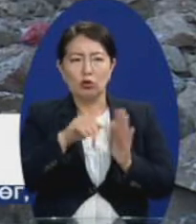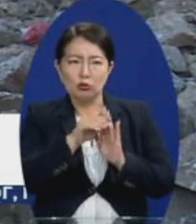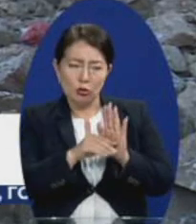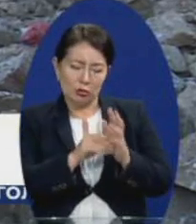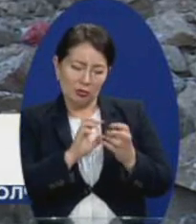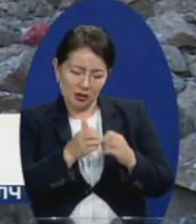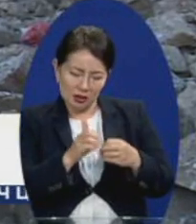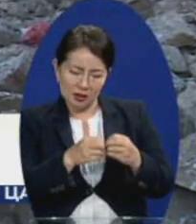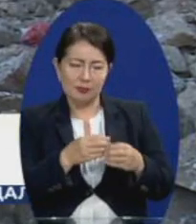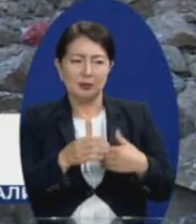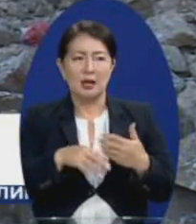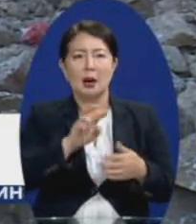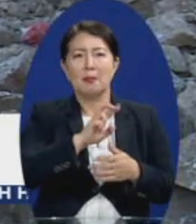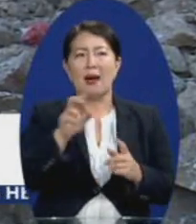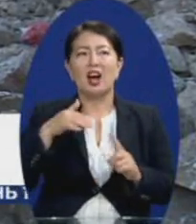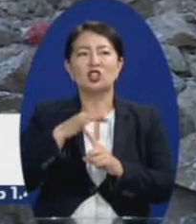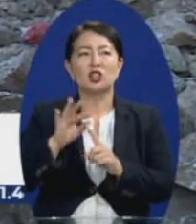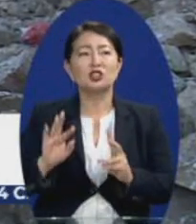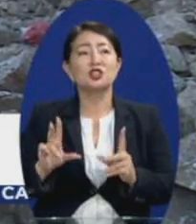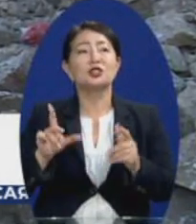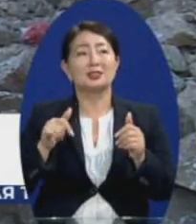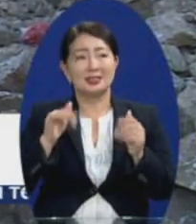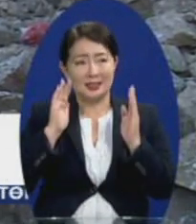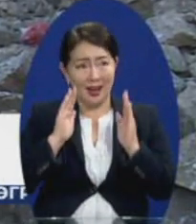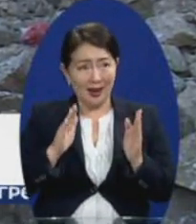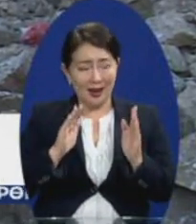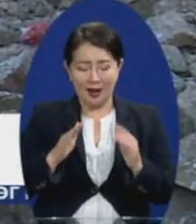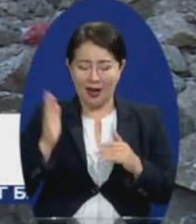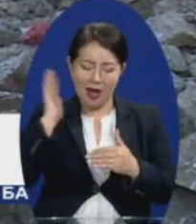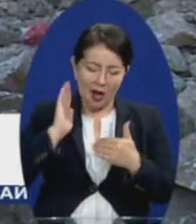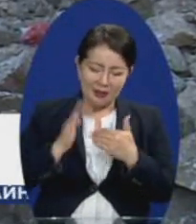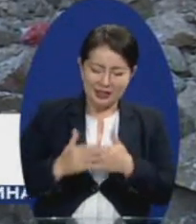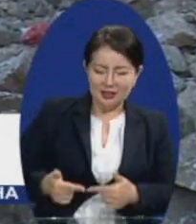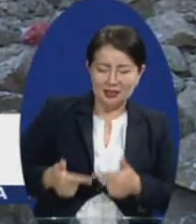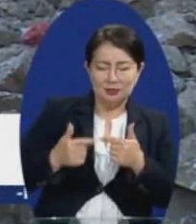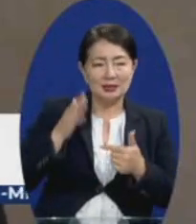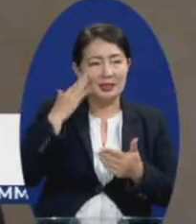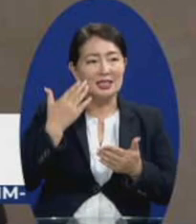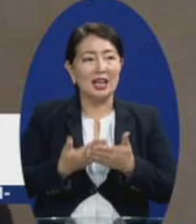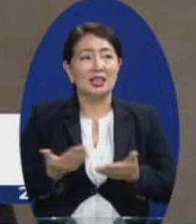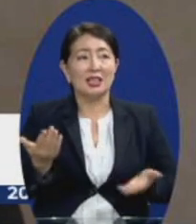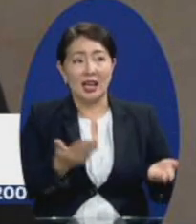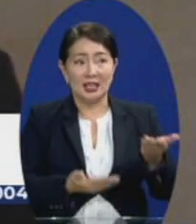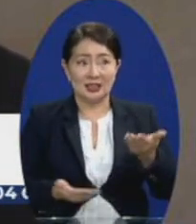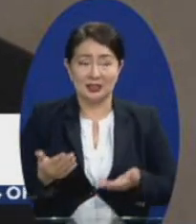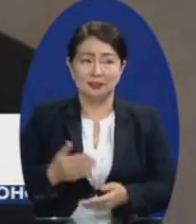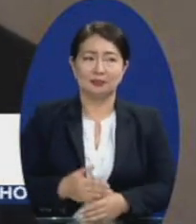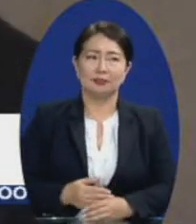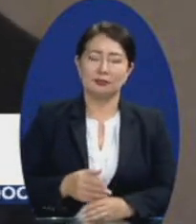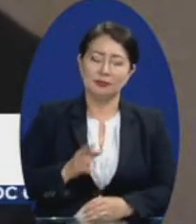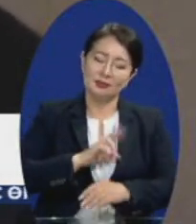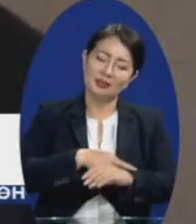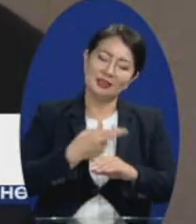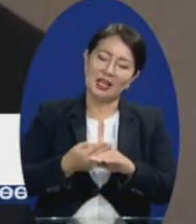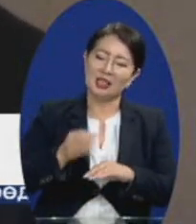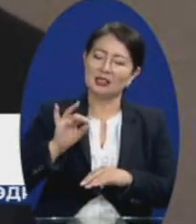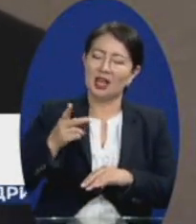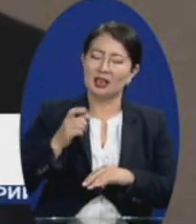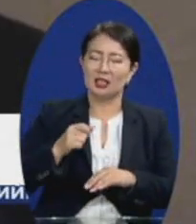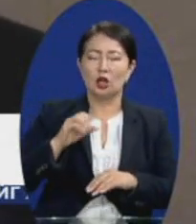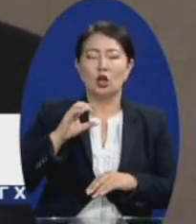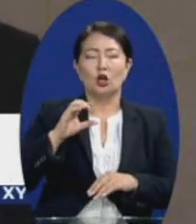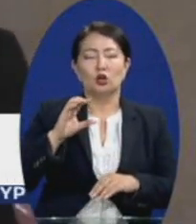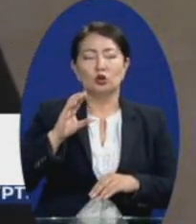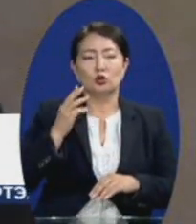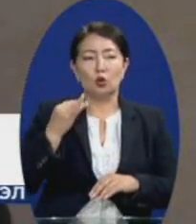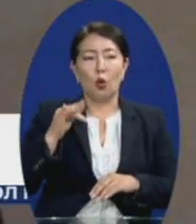байгаль орчны нөхөн сэргээлтэд анхаарах авилгата тэмцэх чиглэлээр саналаа гаргалаа. Дахин сэлэнг шугам шүлжээ, дулааны станц